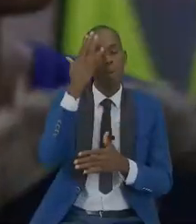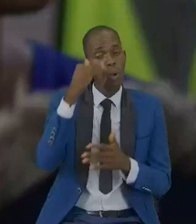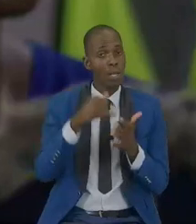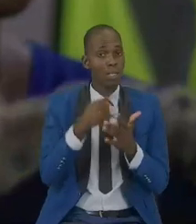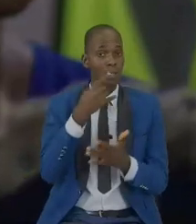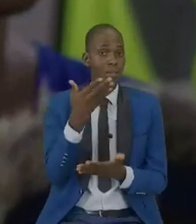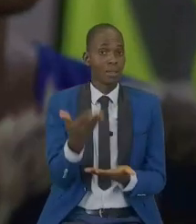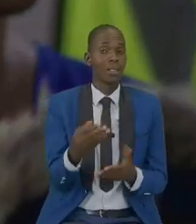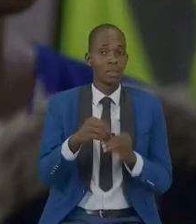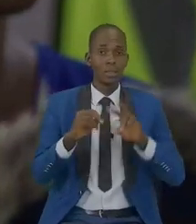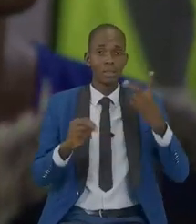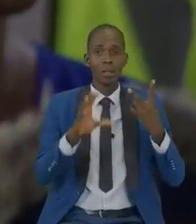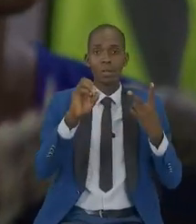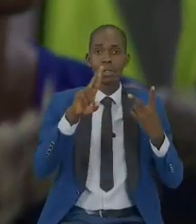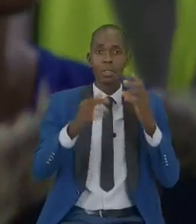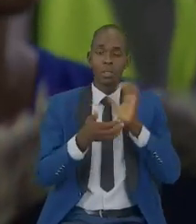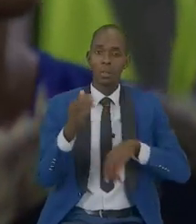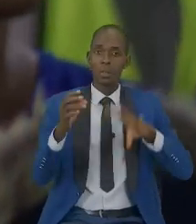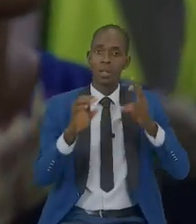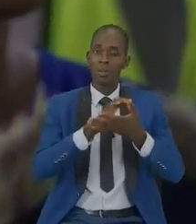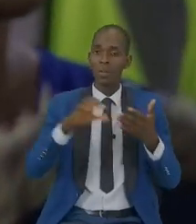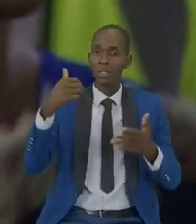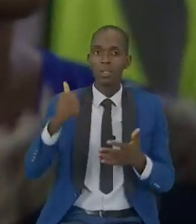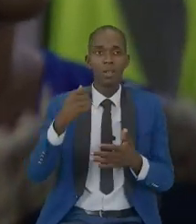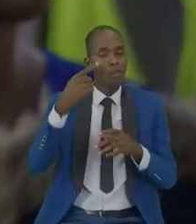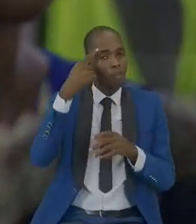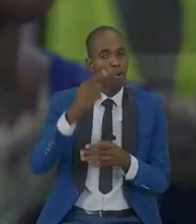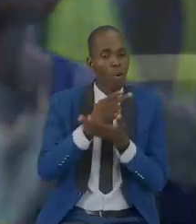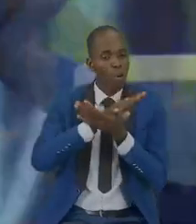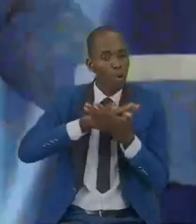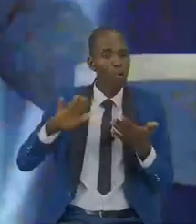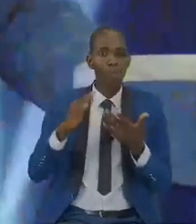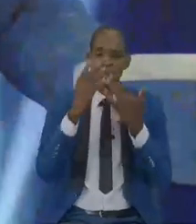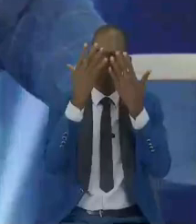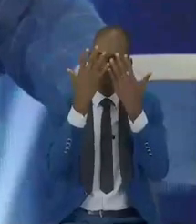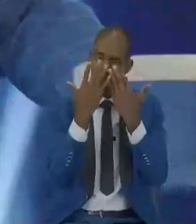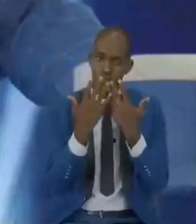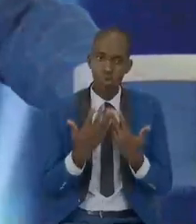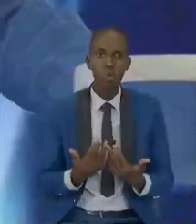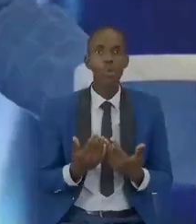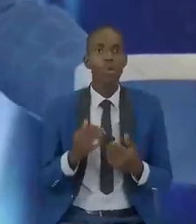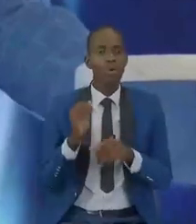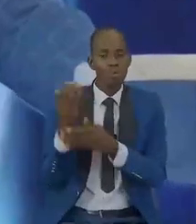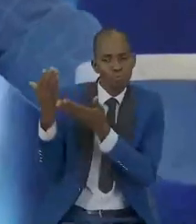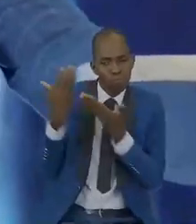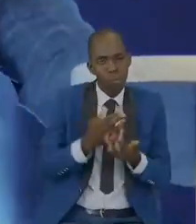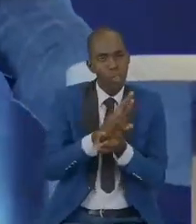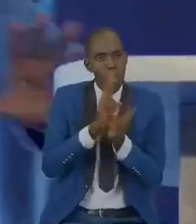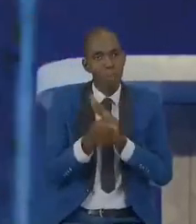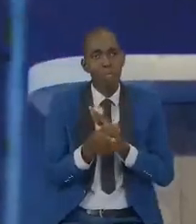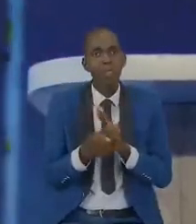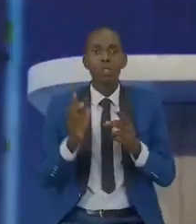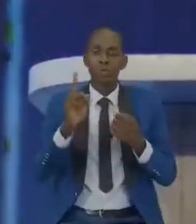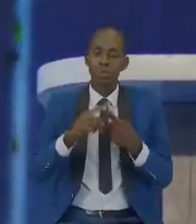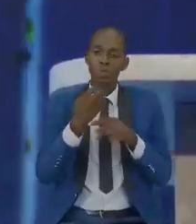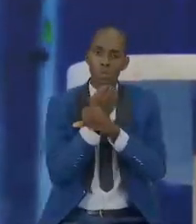C'est pourquoi c'est dit ici que la tristesse selon Dieu produit une repentance à salut, dont on